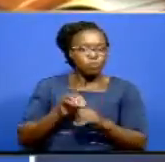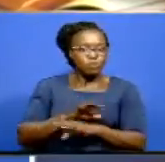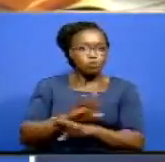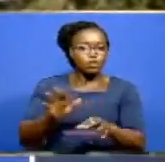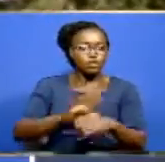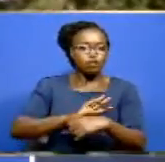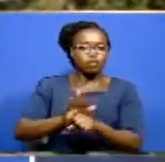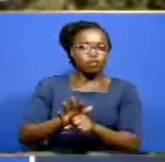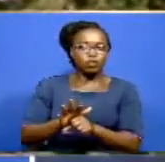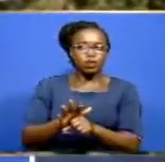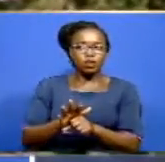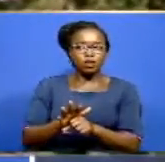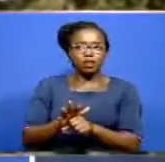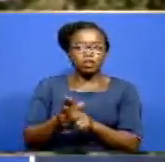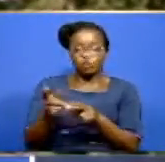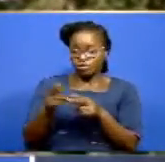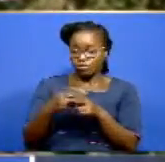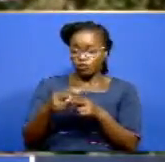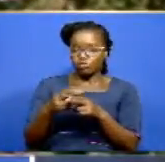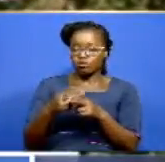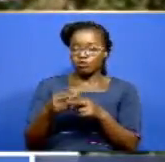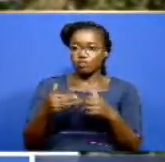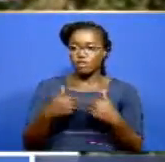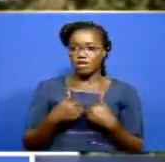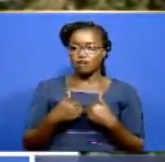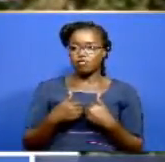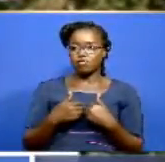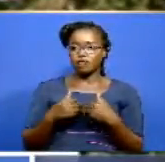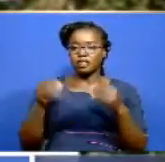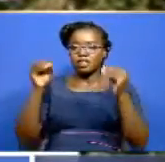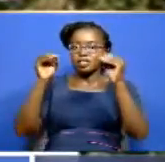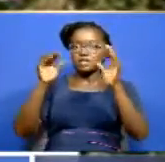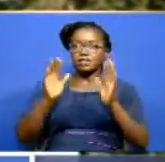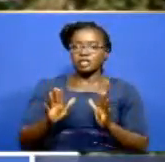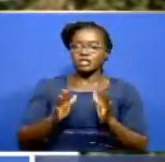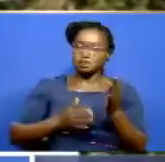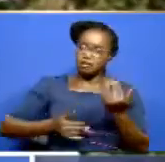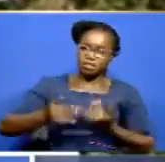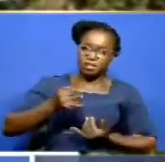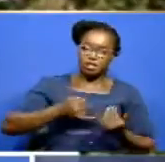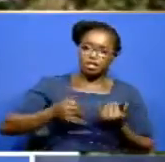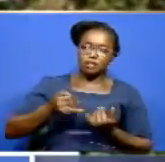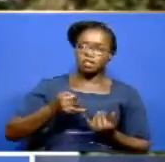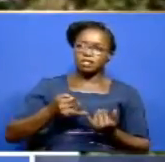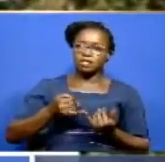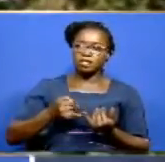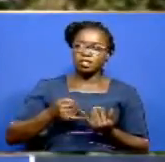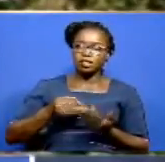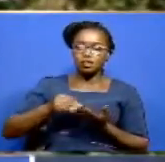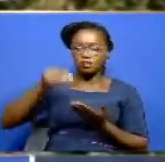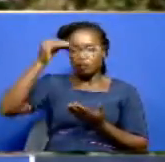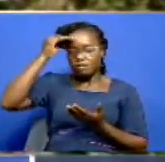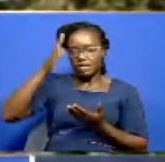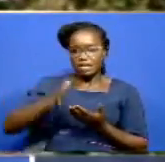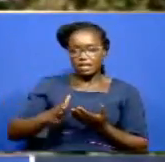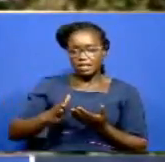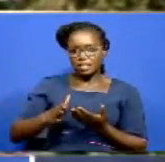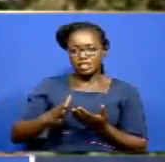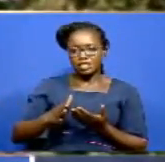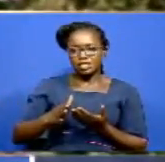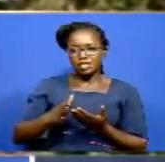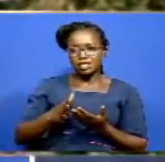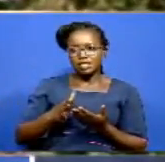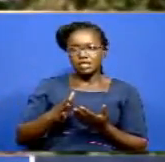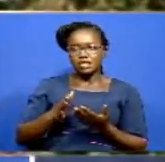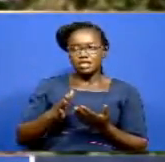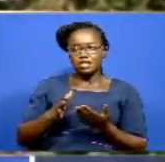corona. Very soon we'll have these teachers interacting with the learners, which of course it is